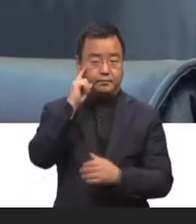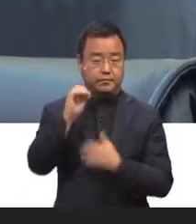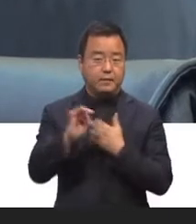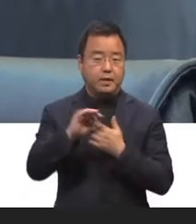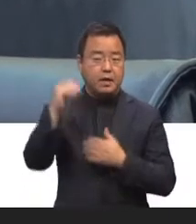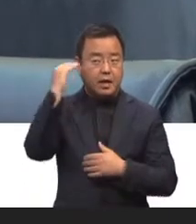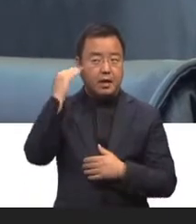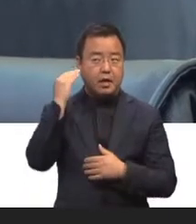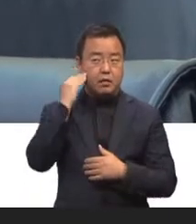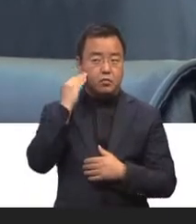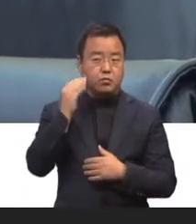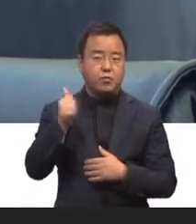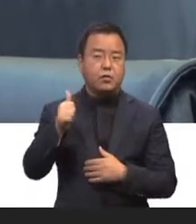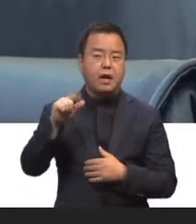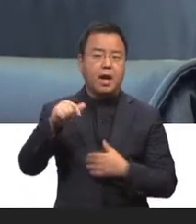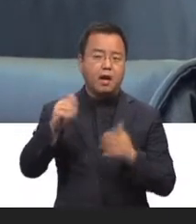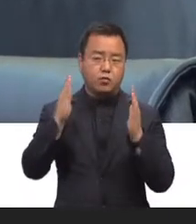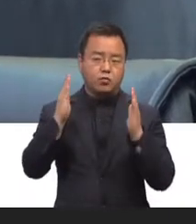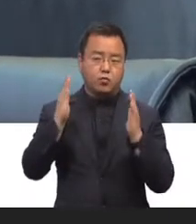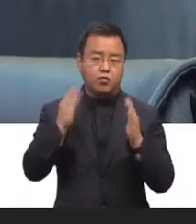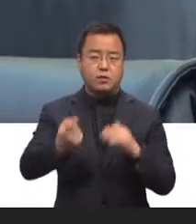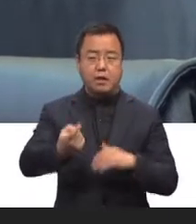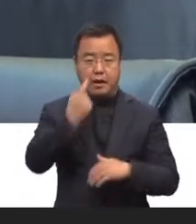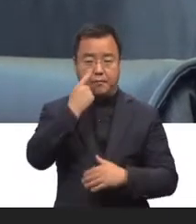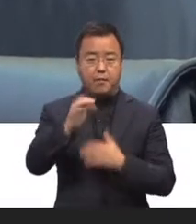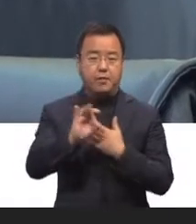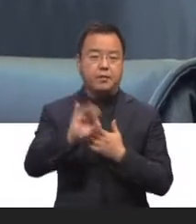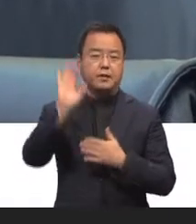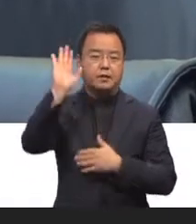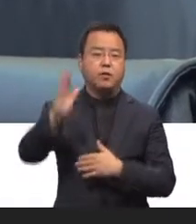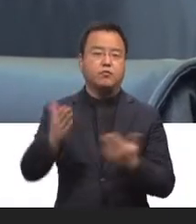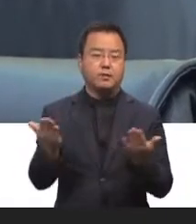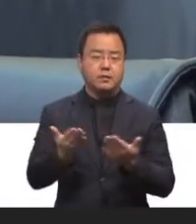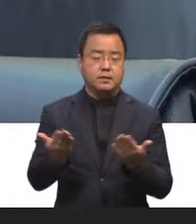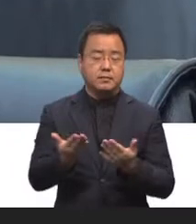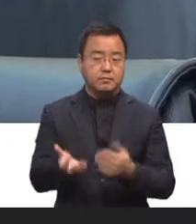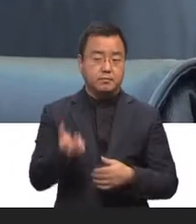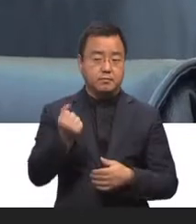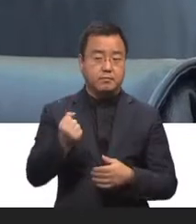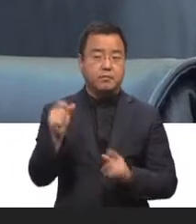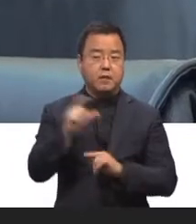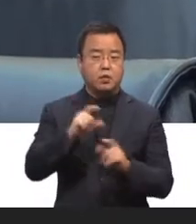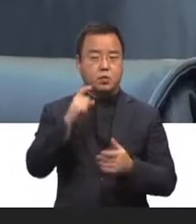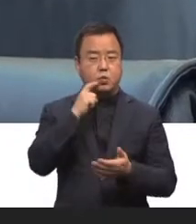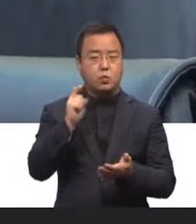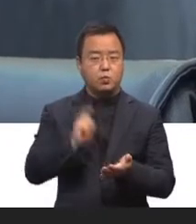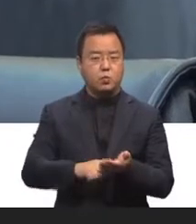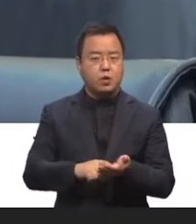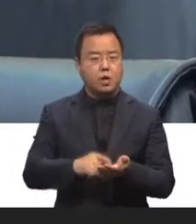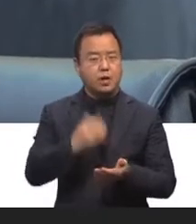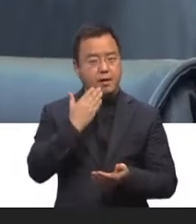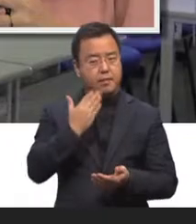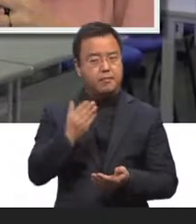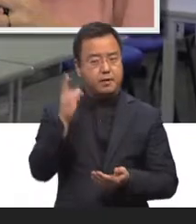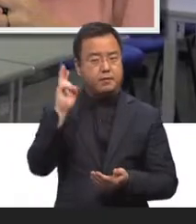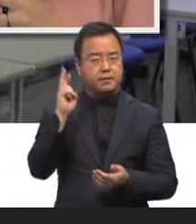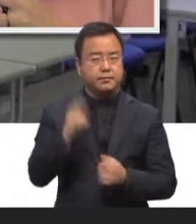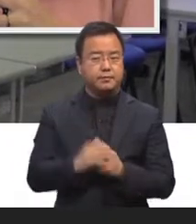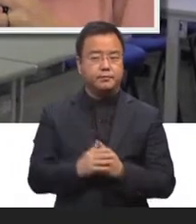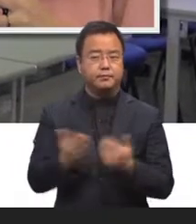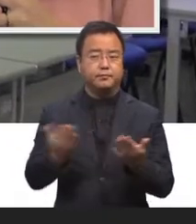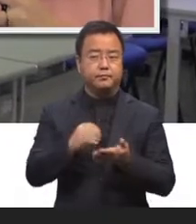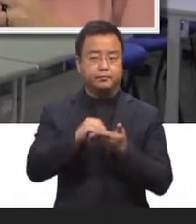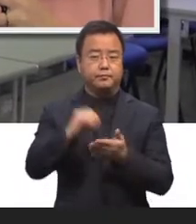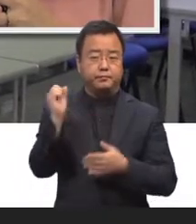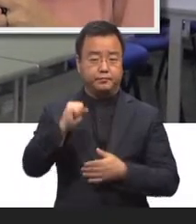학교에 배우면 나중에 일자리를 더 쉽게 구할 수 있지 않을까라는.